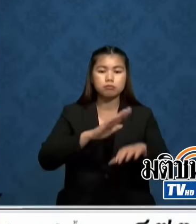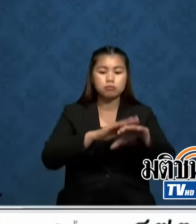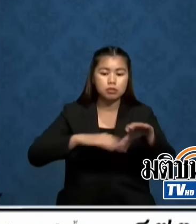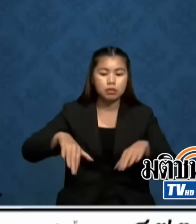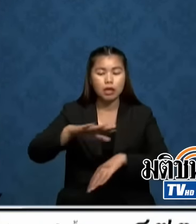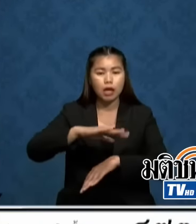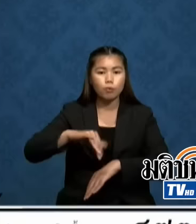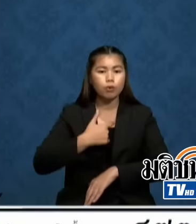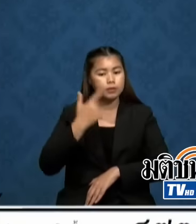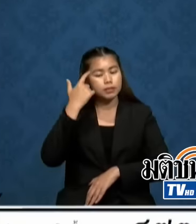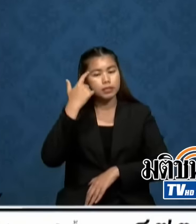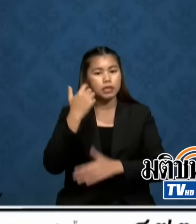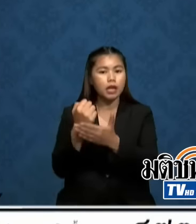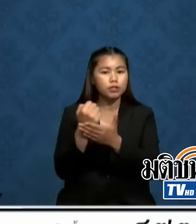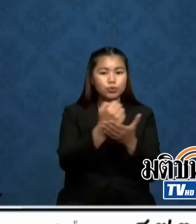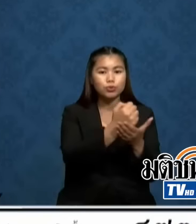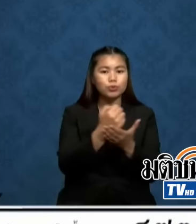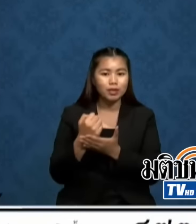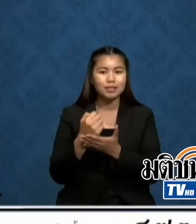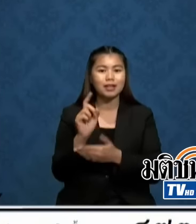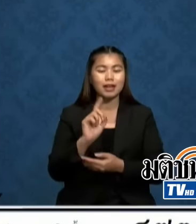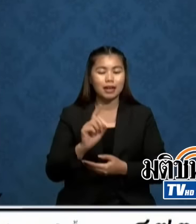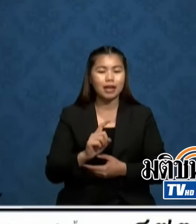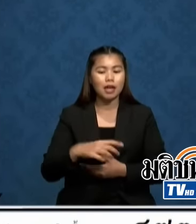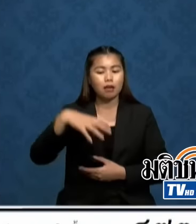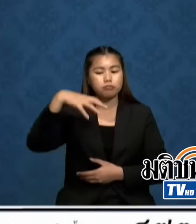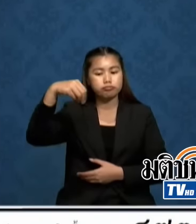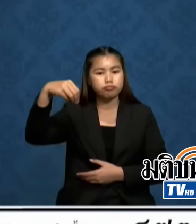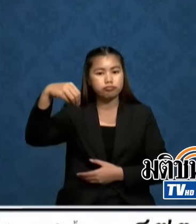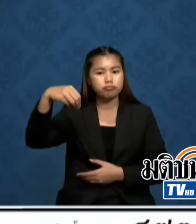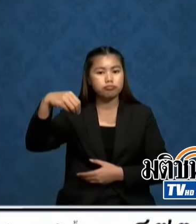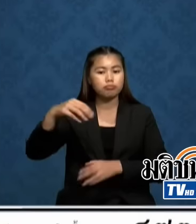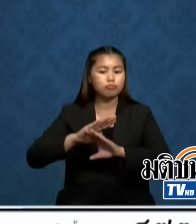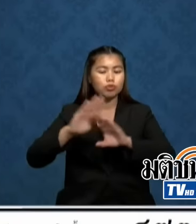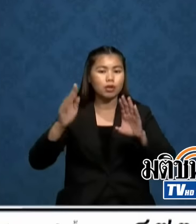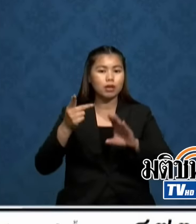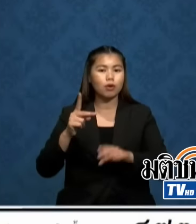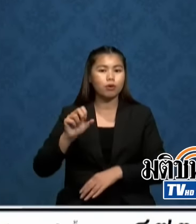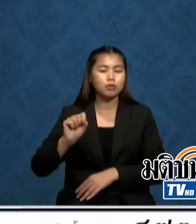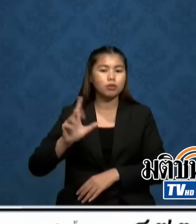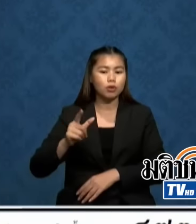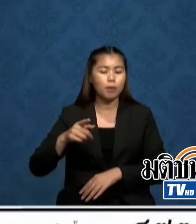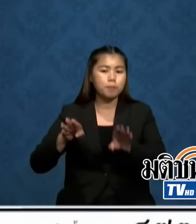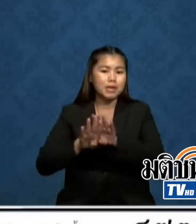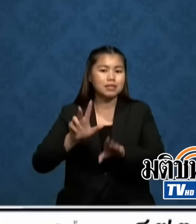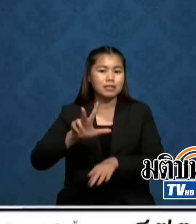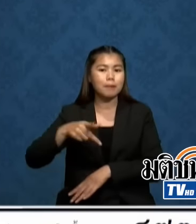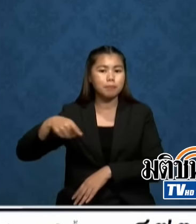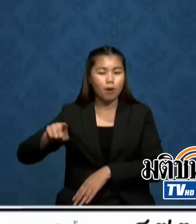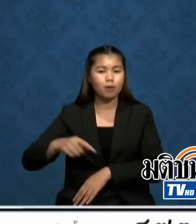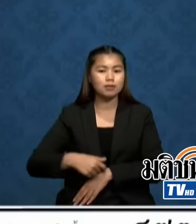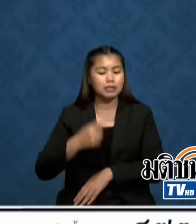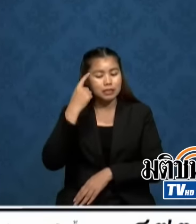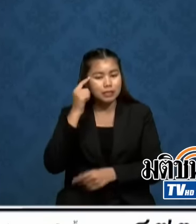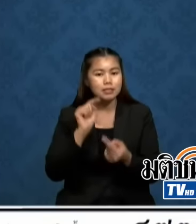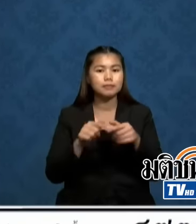ครับร่วมกันครับช่วยกันปิดสวิตช์คสชครับปิดสวิต์ 3ปเห็นหัวประชาชน